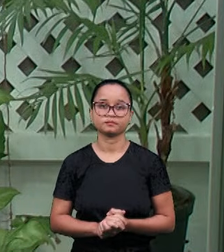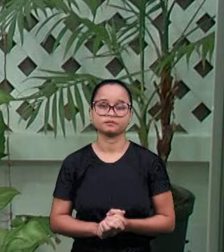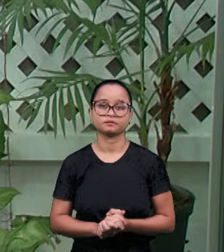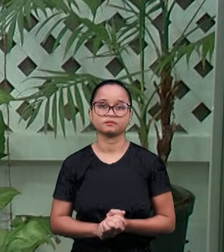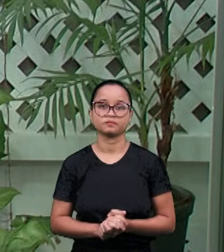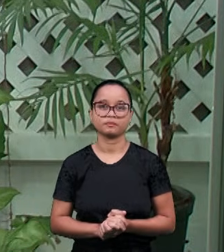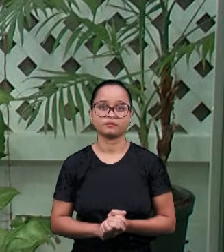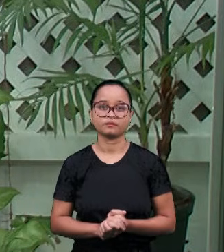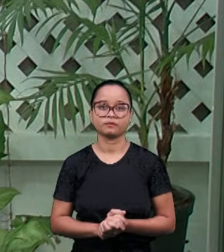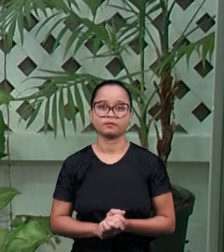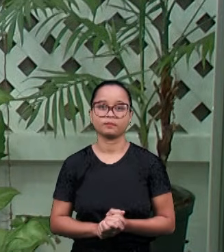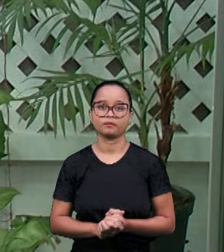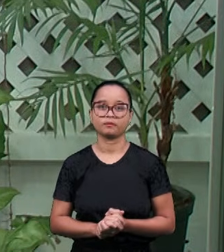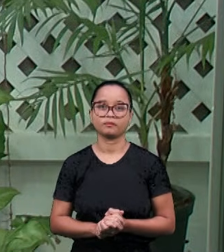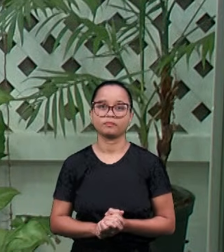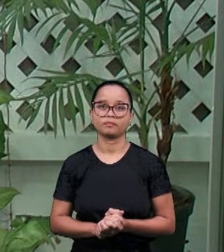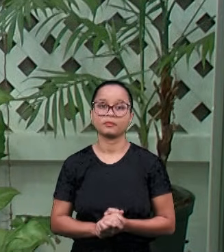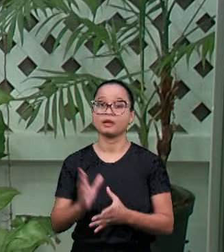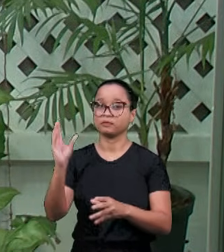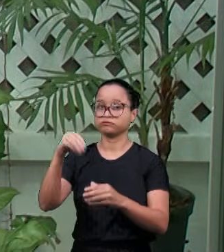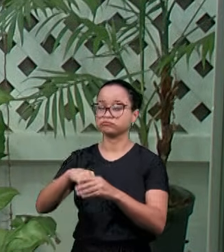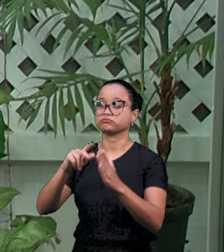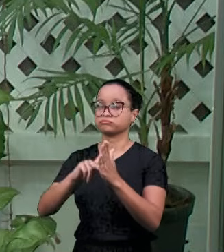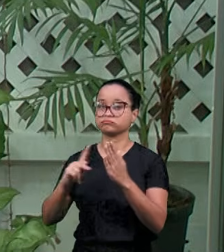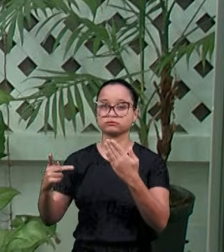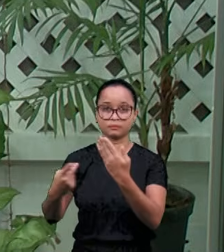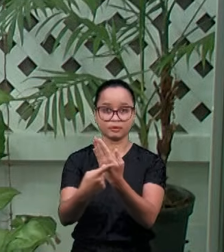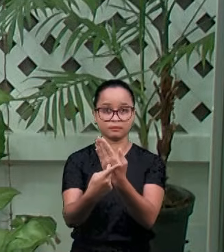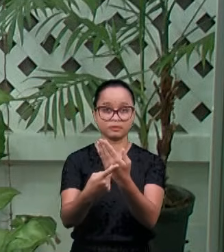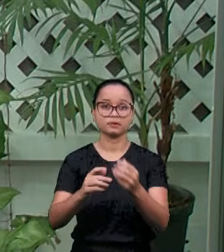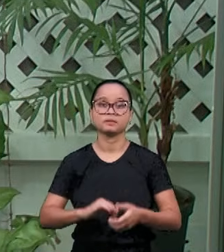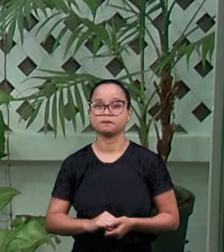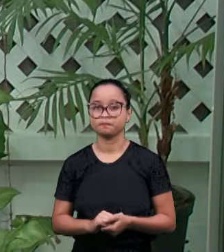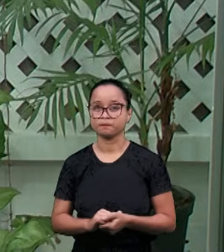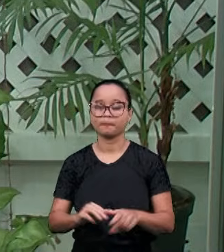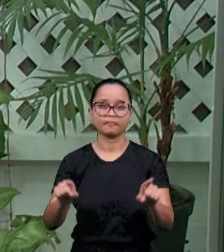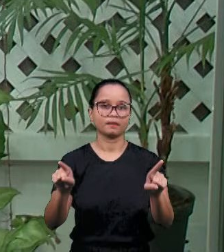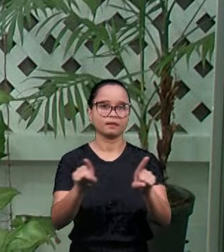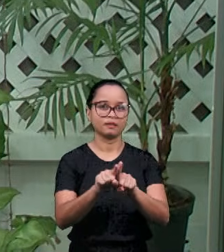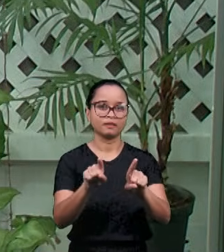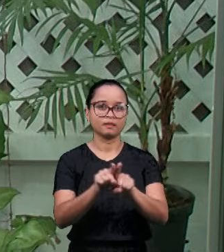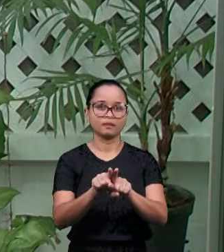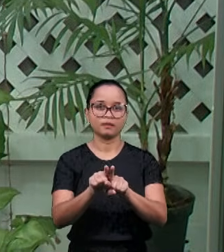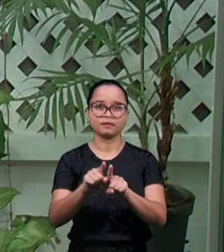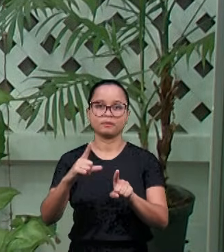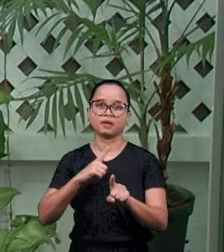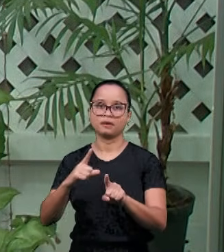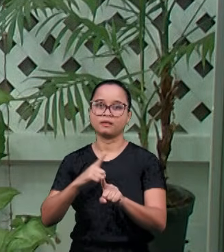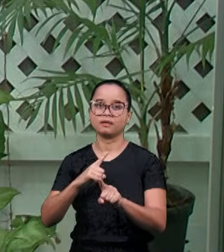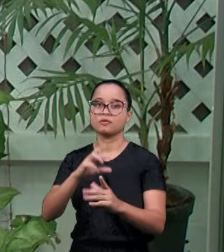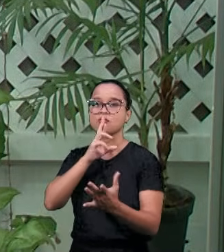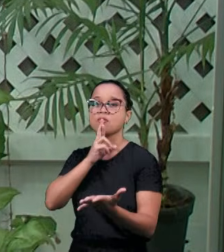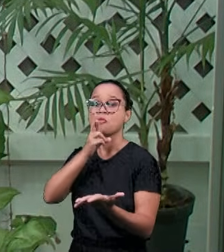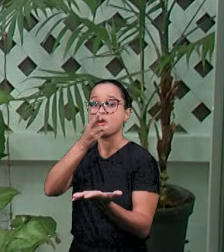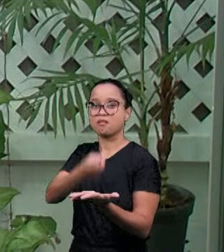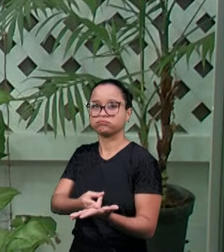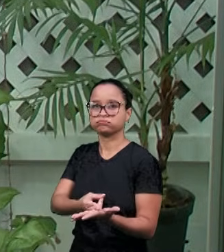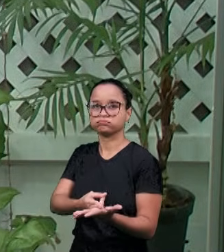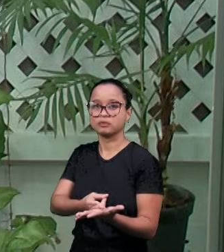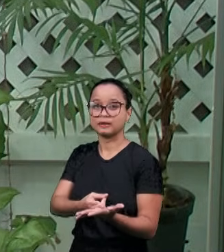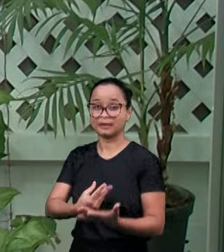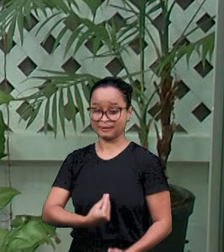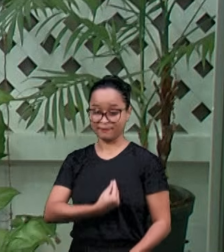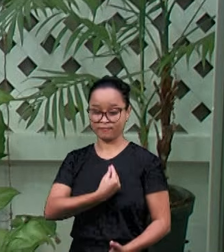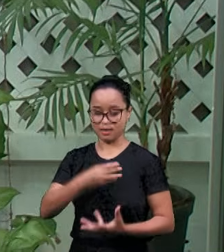dans la parabole et que va apporter les effets spirituels pour nos vies.